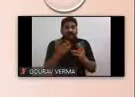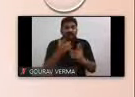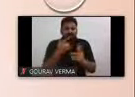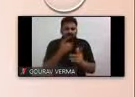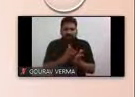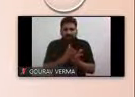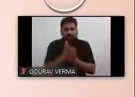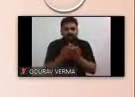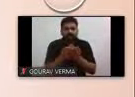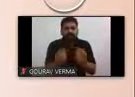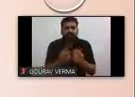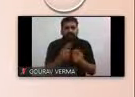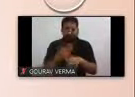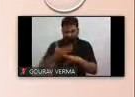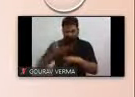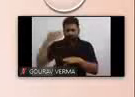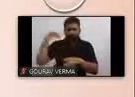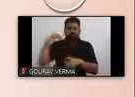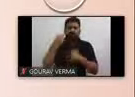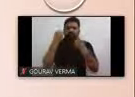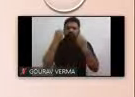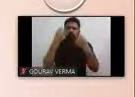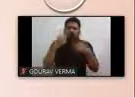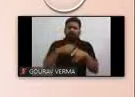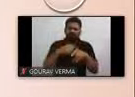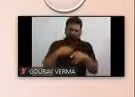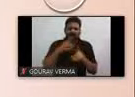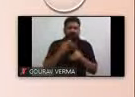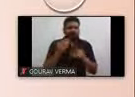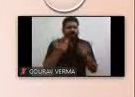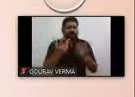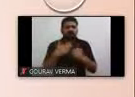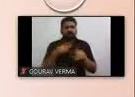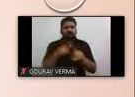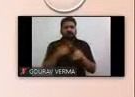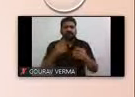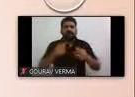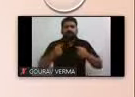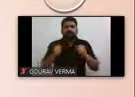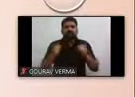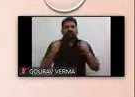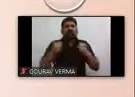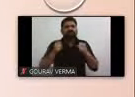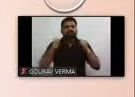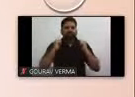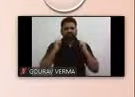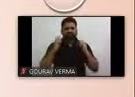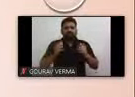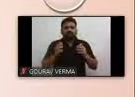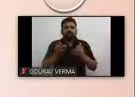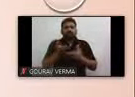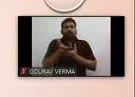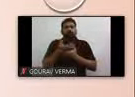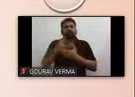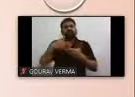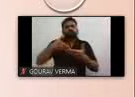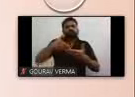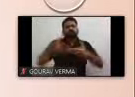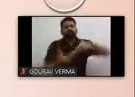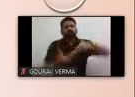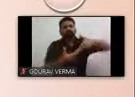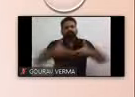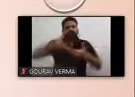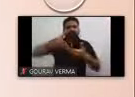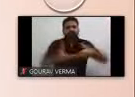have done in past many times, उसको हम लोगों ने एक rocking chair class में दी थी, एक कोने में. तो